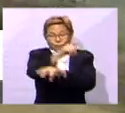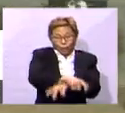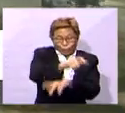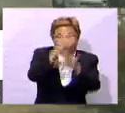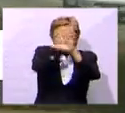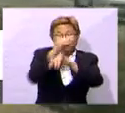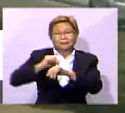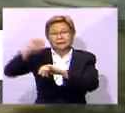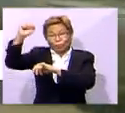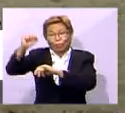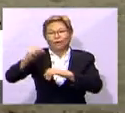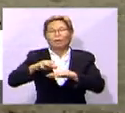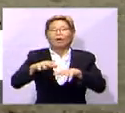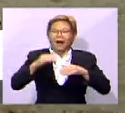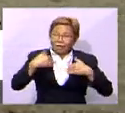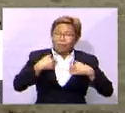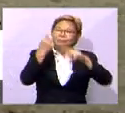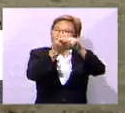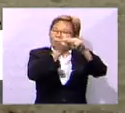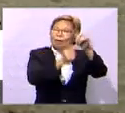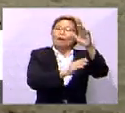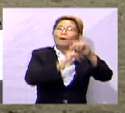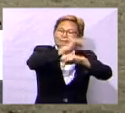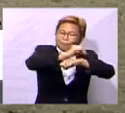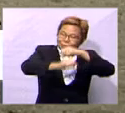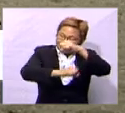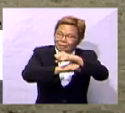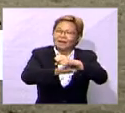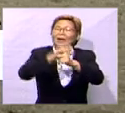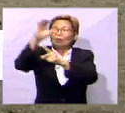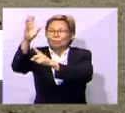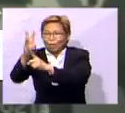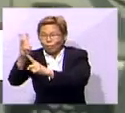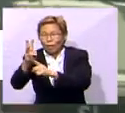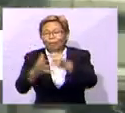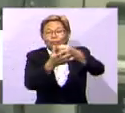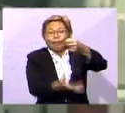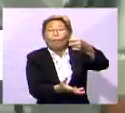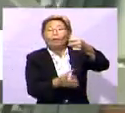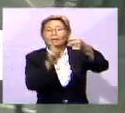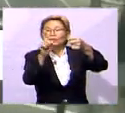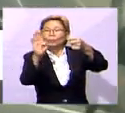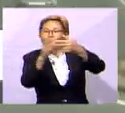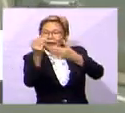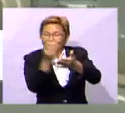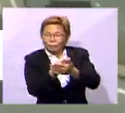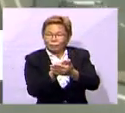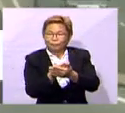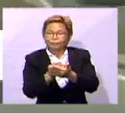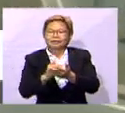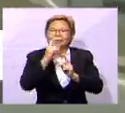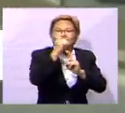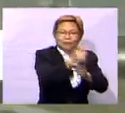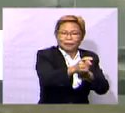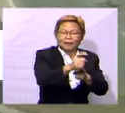turut menerima pembangunan infrastruktur komunikasi serta kemudahan jalur lebar melalui peruntukan bernilai R1 bilion yang disalur kepada